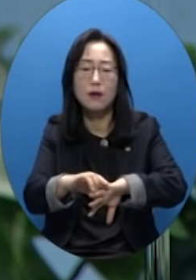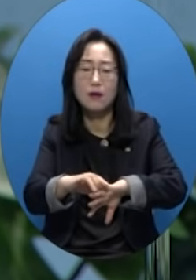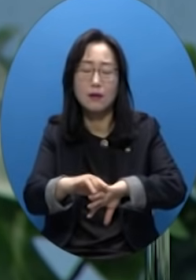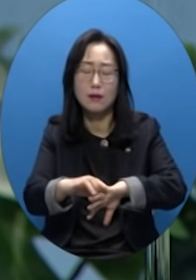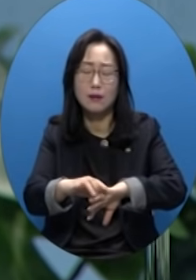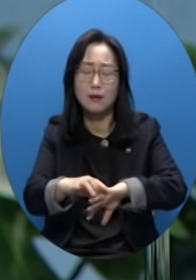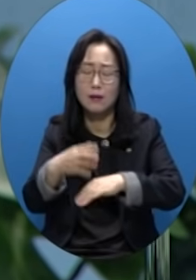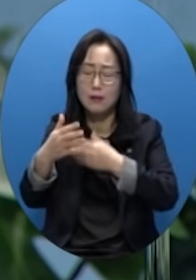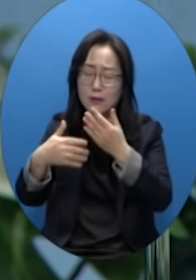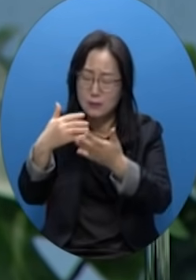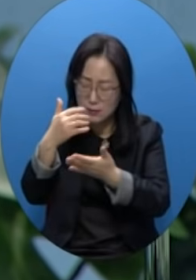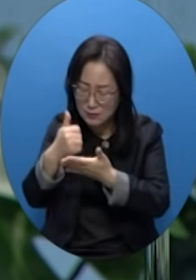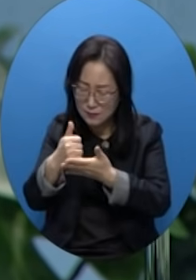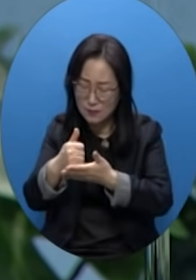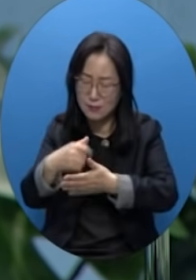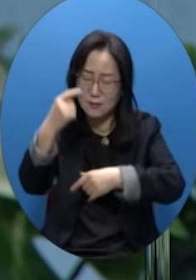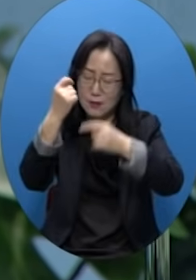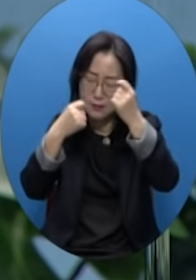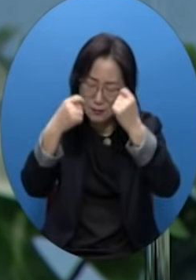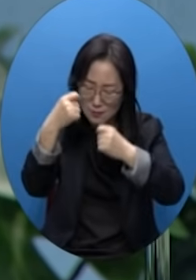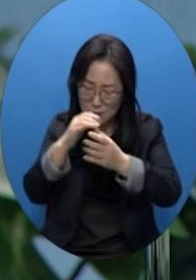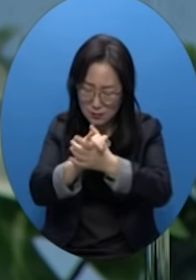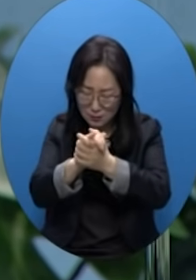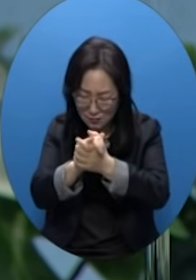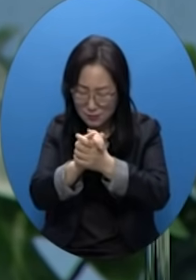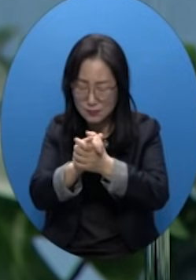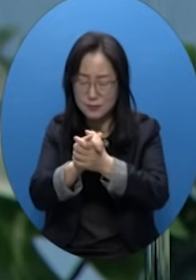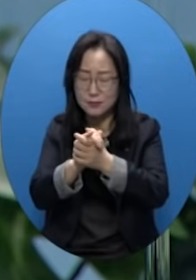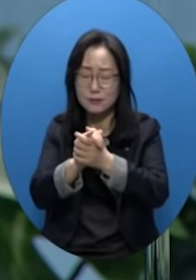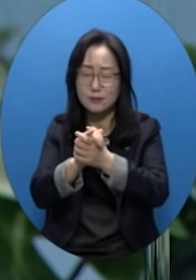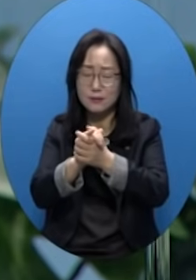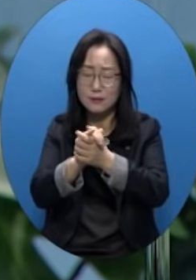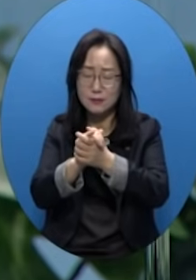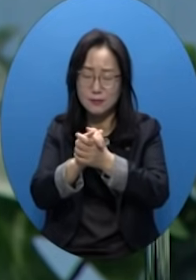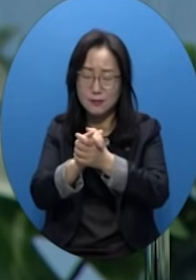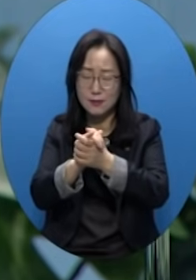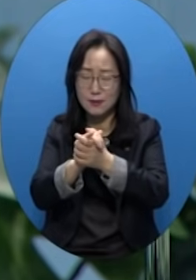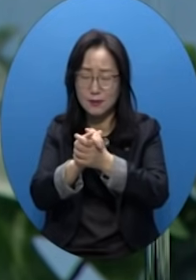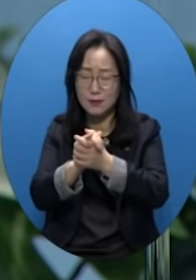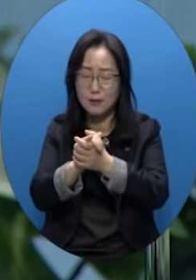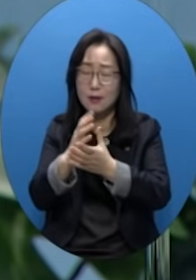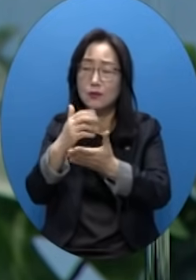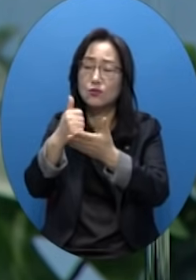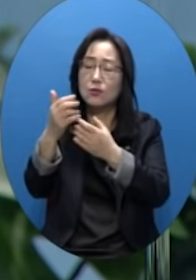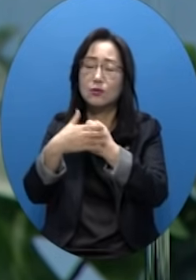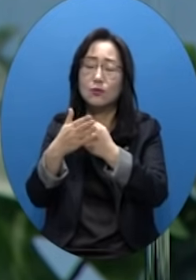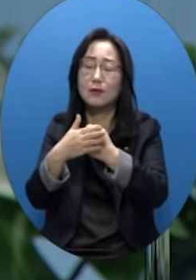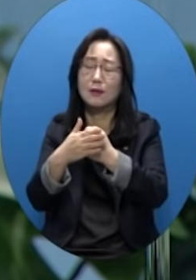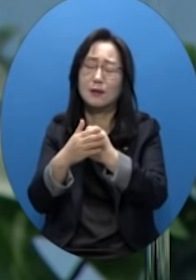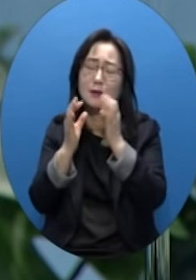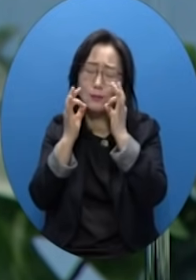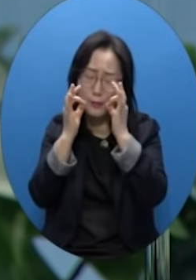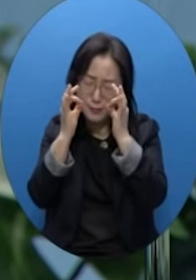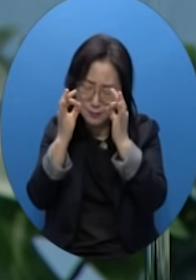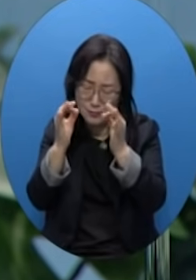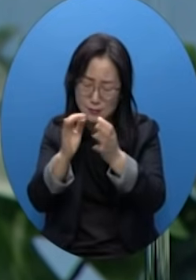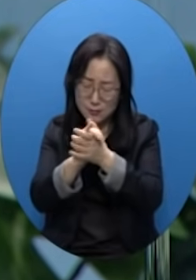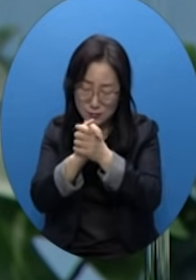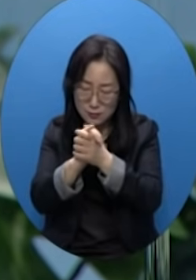1 앞에 눈물로 기도 곳 기어도 절강 것 밖에는 답이 없는